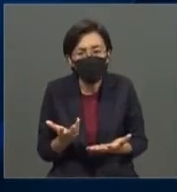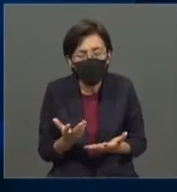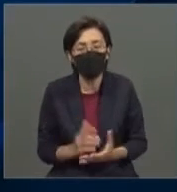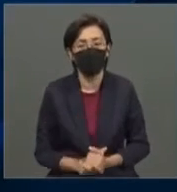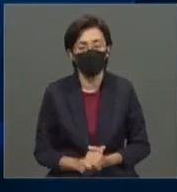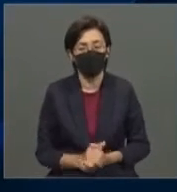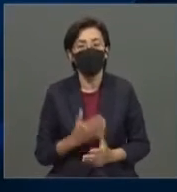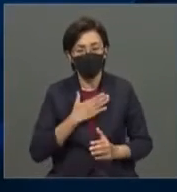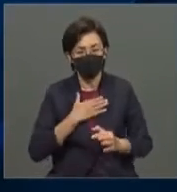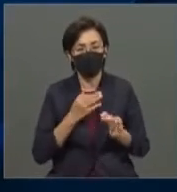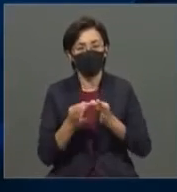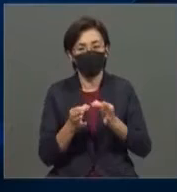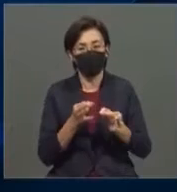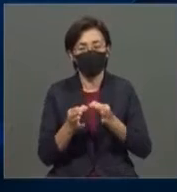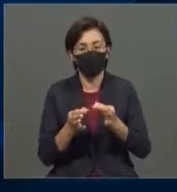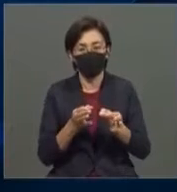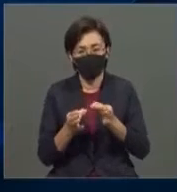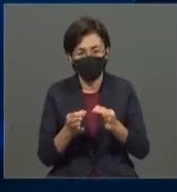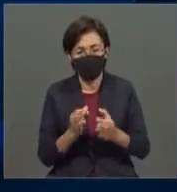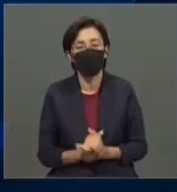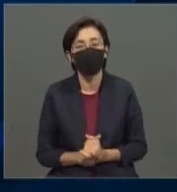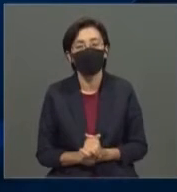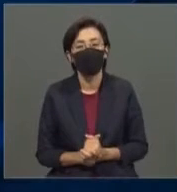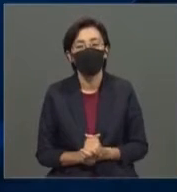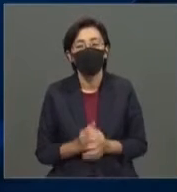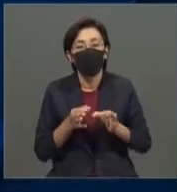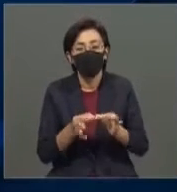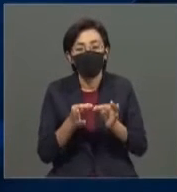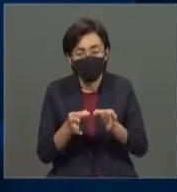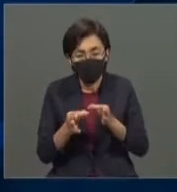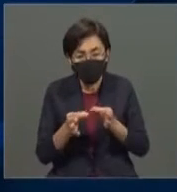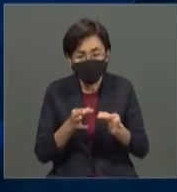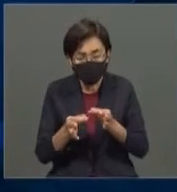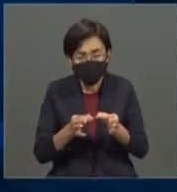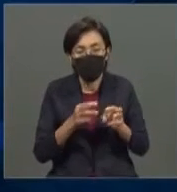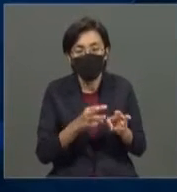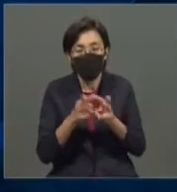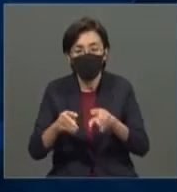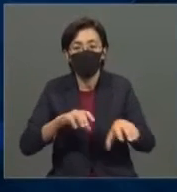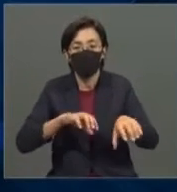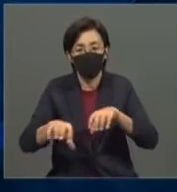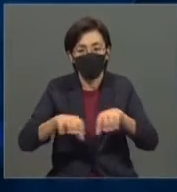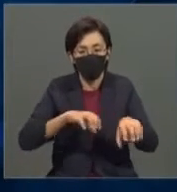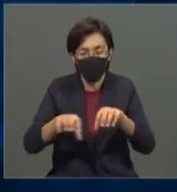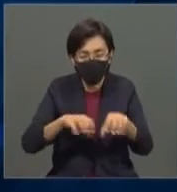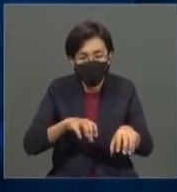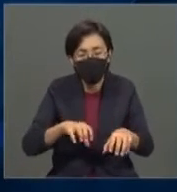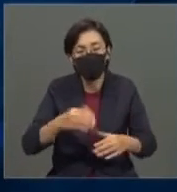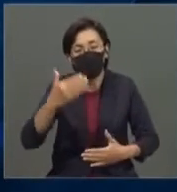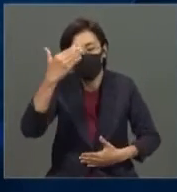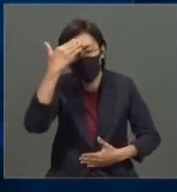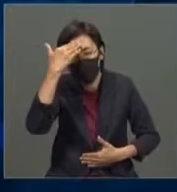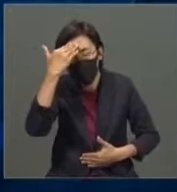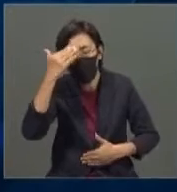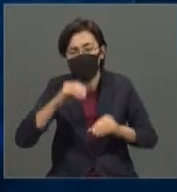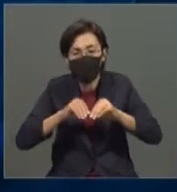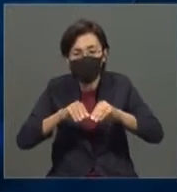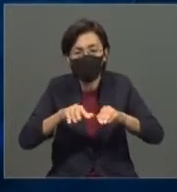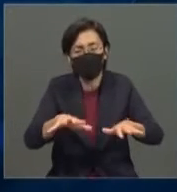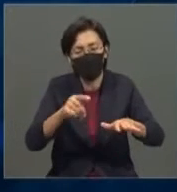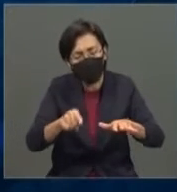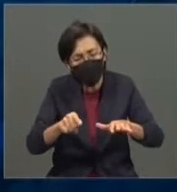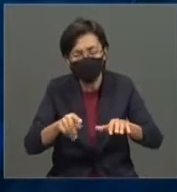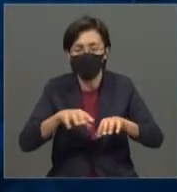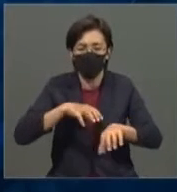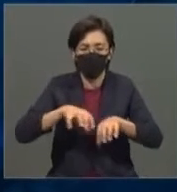ขอเรียนยืนยันนะครับว่าแนวทางการเรียนรู้การจัดการกับโรคนะครับที่เราได้รับท